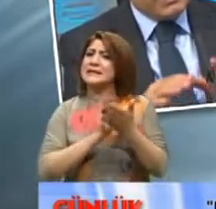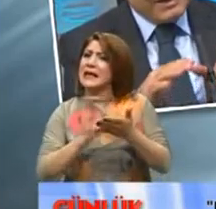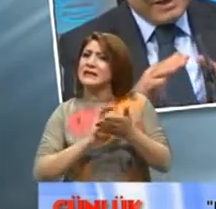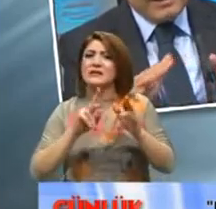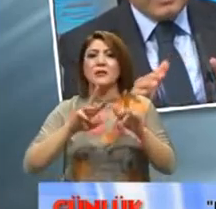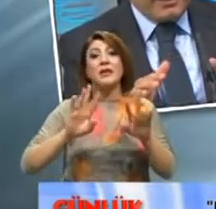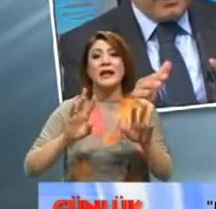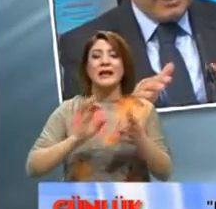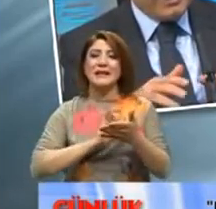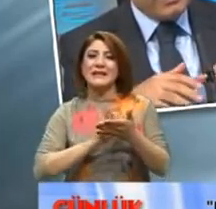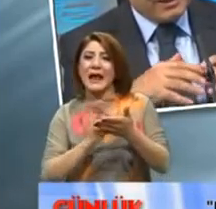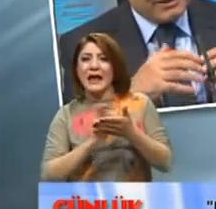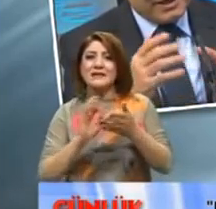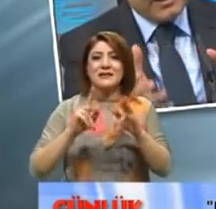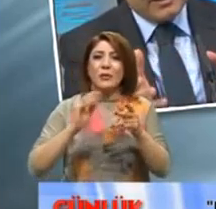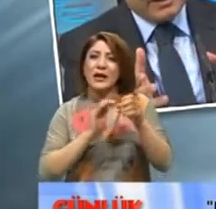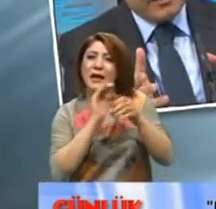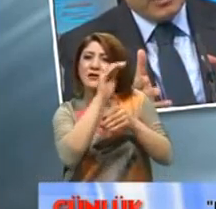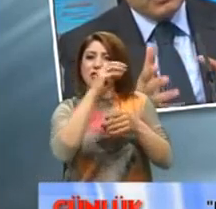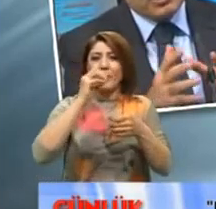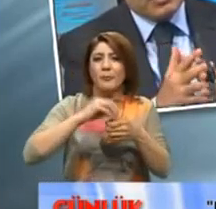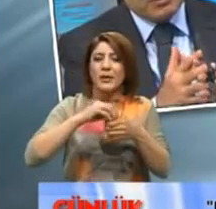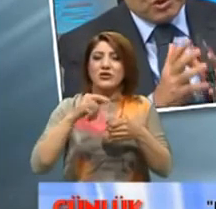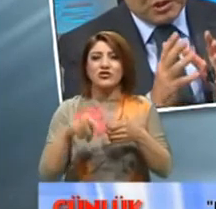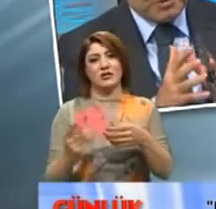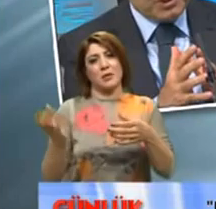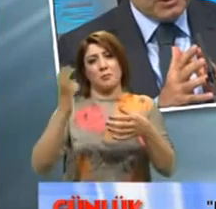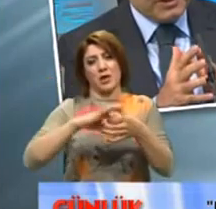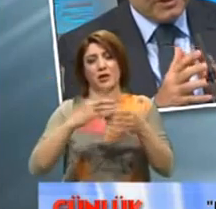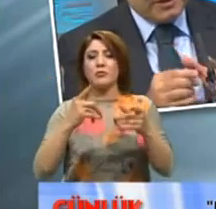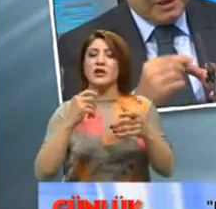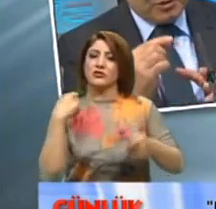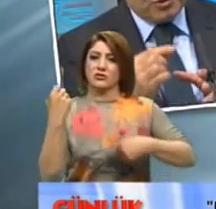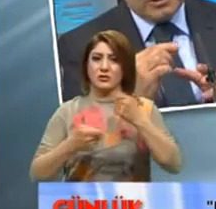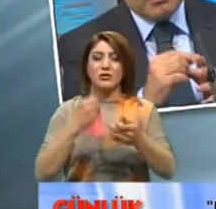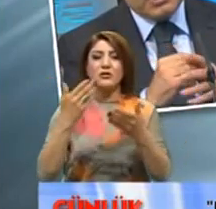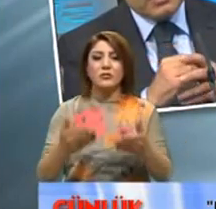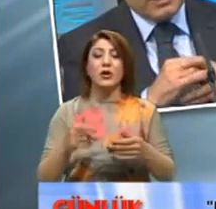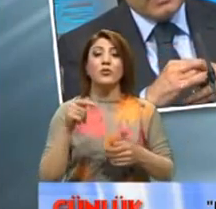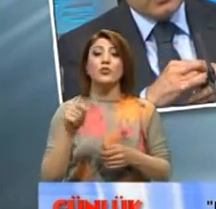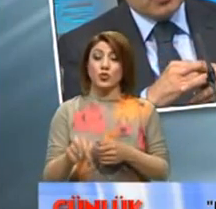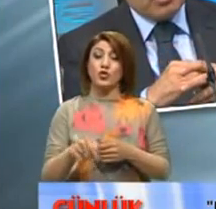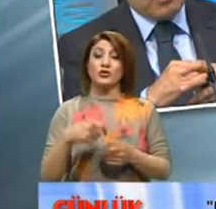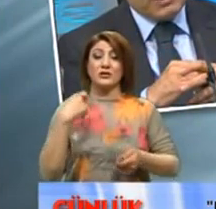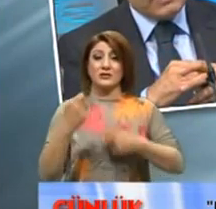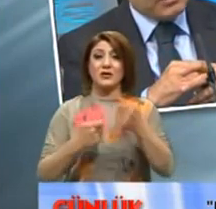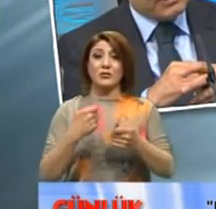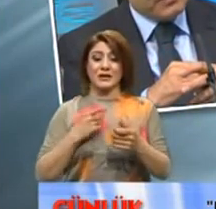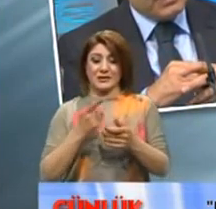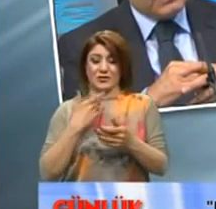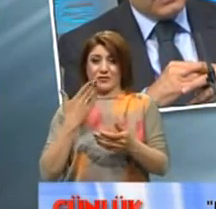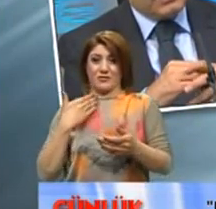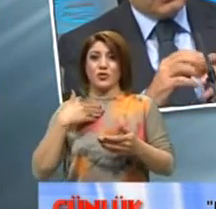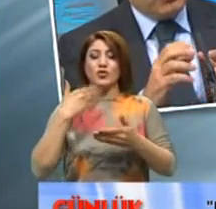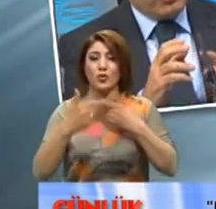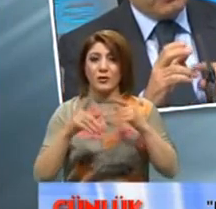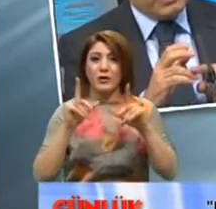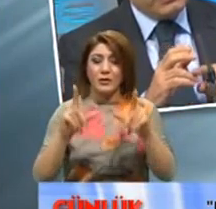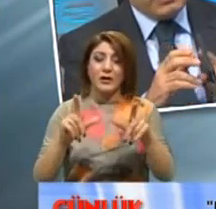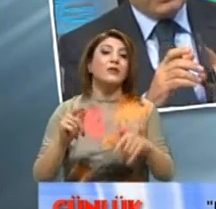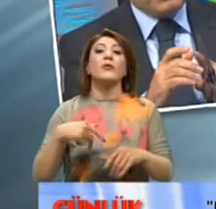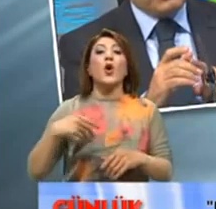bunlar. Derslere yedirerek, hayatın kendisine yedirerek yapılan bir çalışma. Bu çalışmanın içinde hemen sözlerin başında söylemem lazım ki